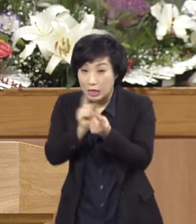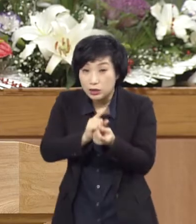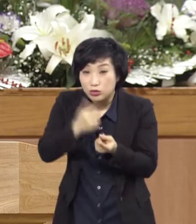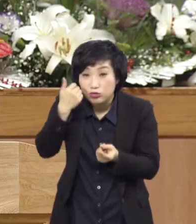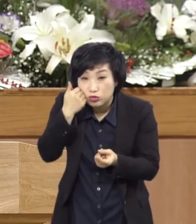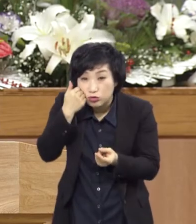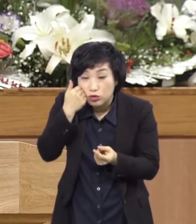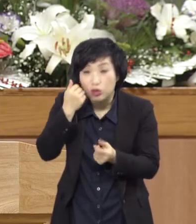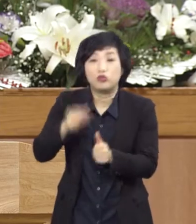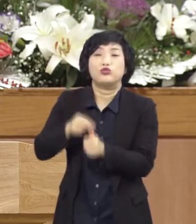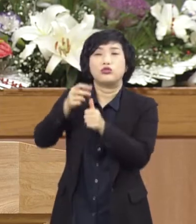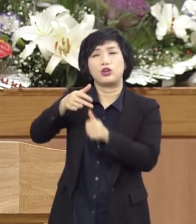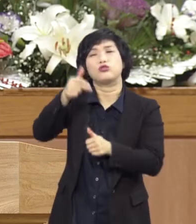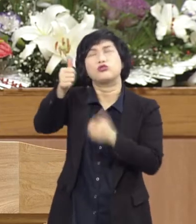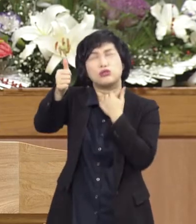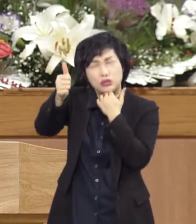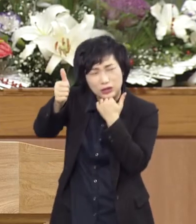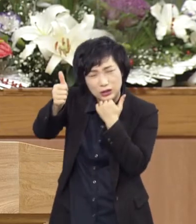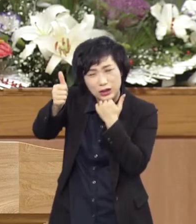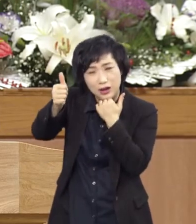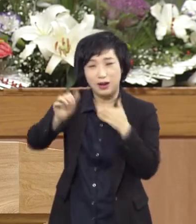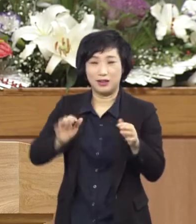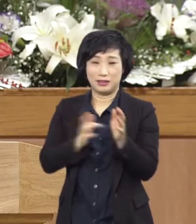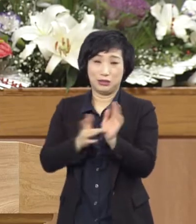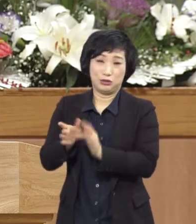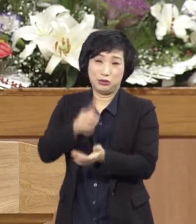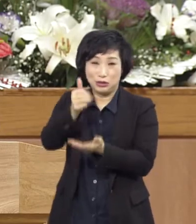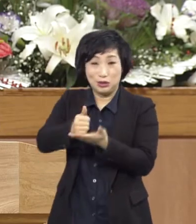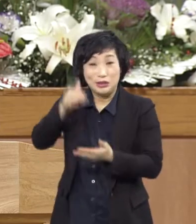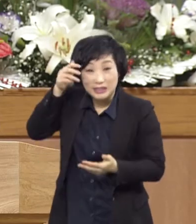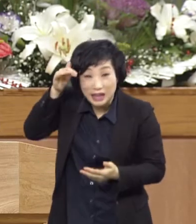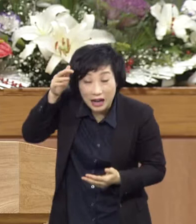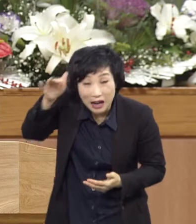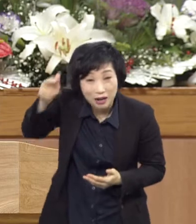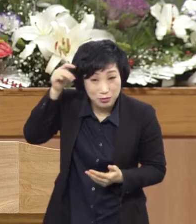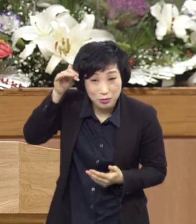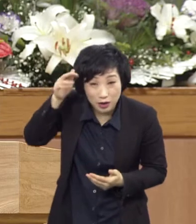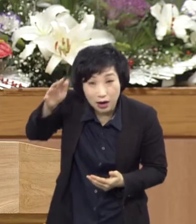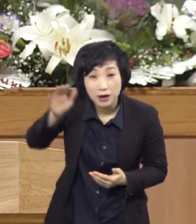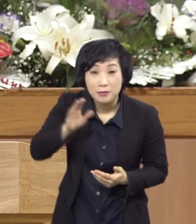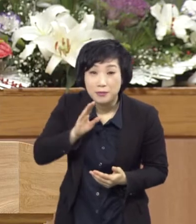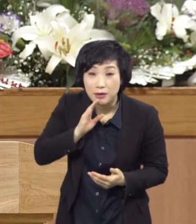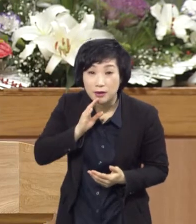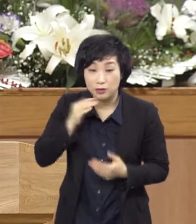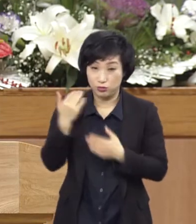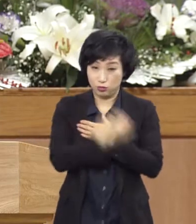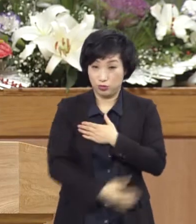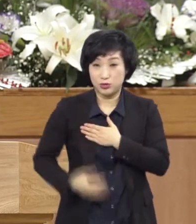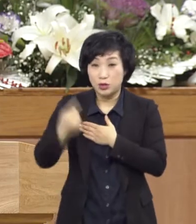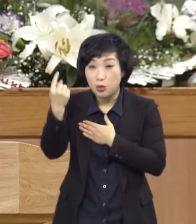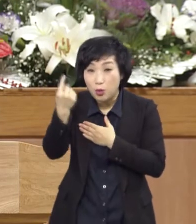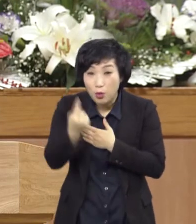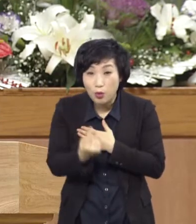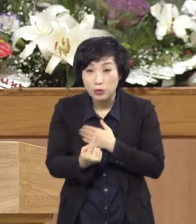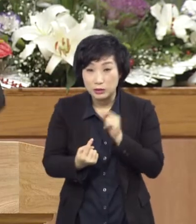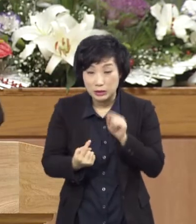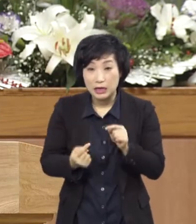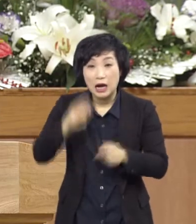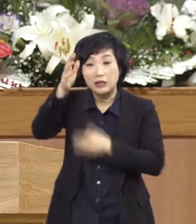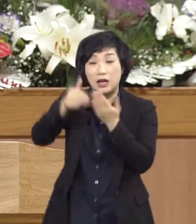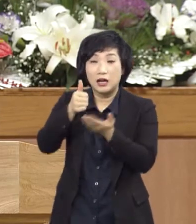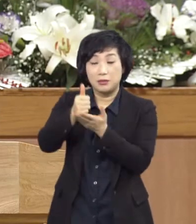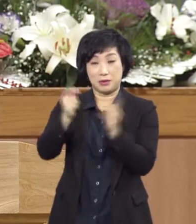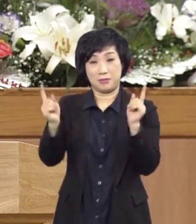구세주를 기다리고 예수 그리스도를 사모하며 육체로 오신 바로